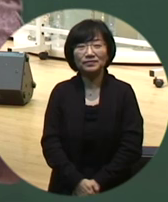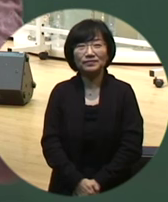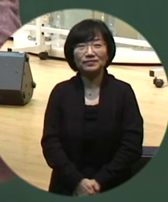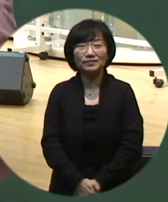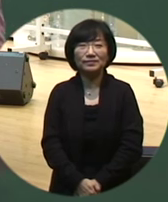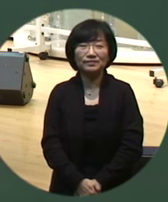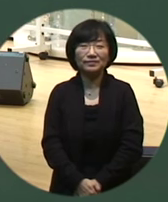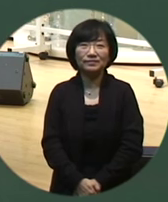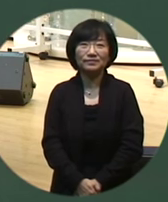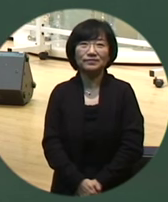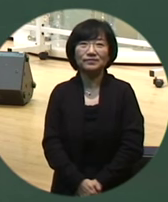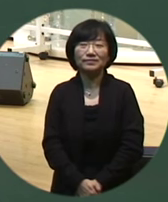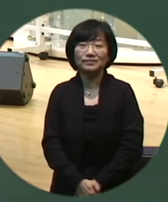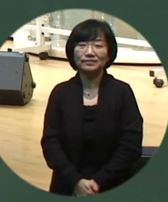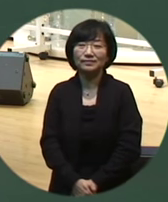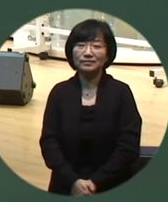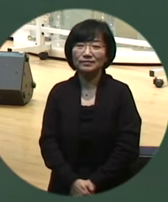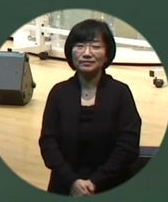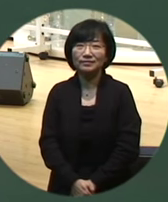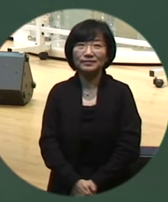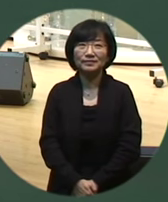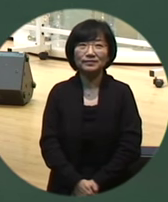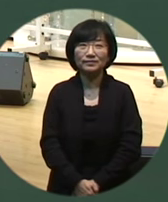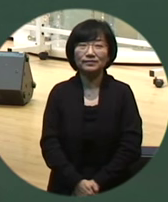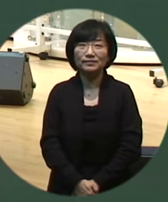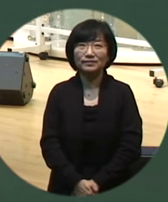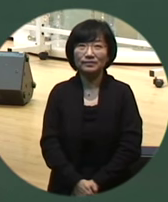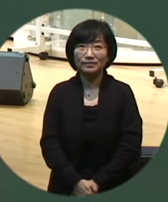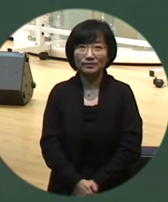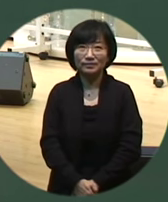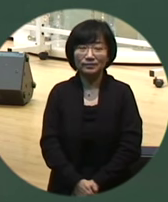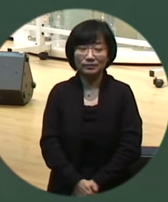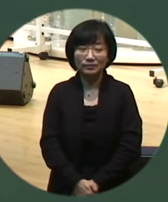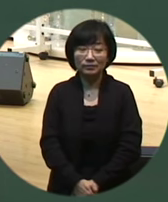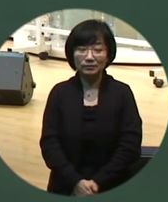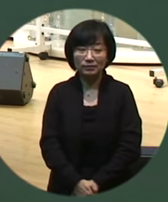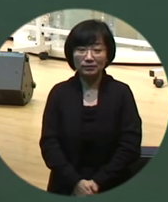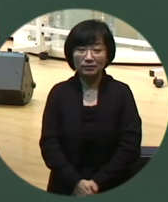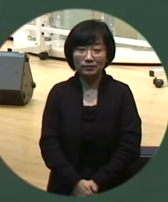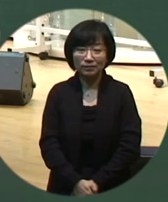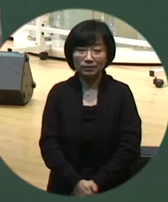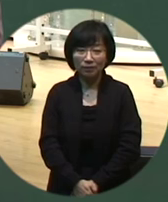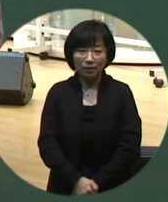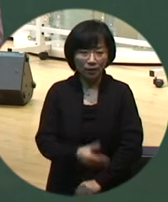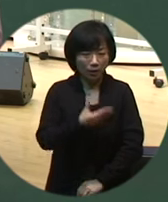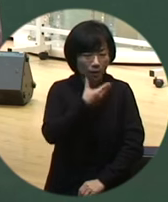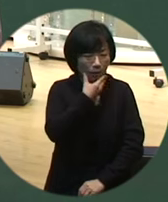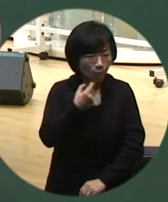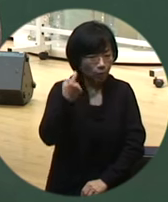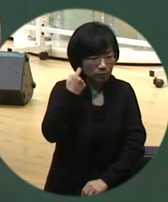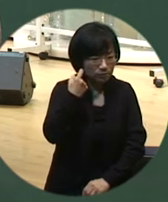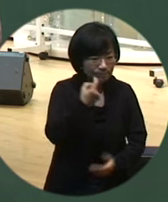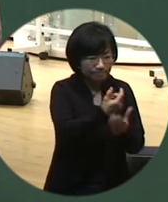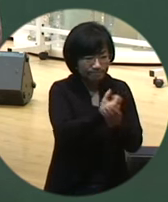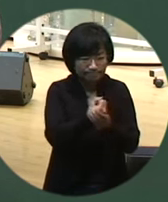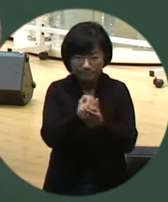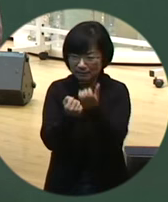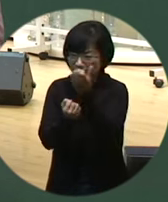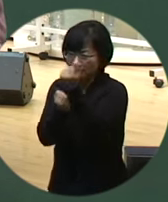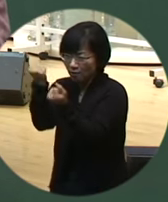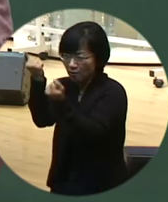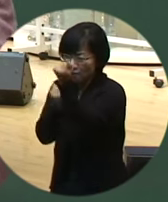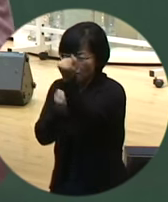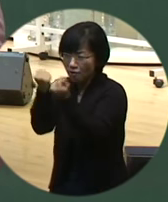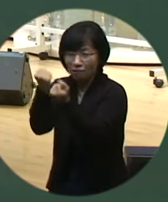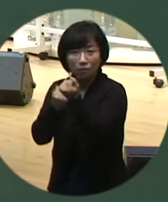God itself, there's no other way to express this except to give thanks unto God. 아니 이 복음을 우리가 어떻게 설명을 하겠습니까, 여러분? How can we explain this